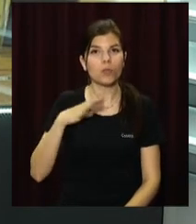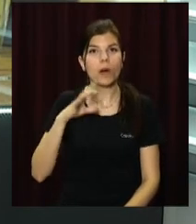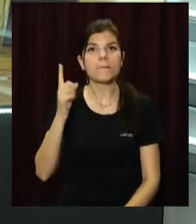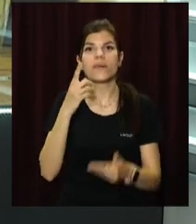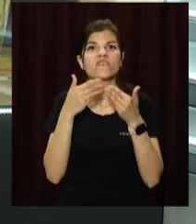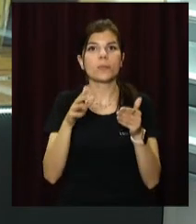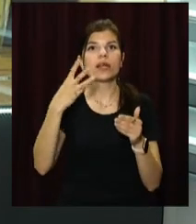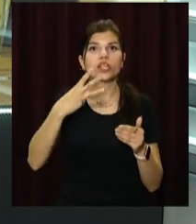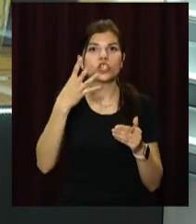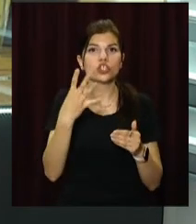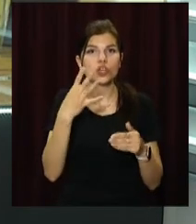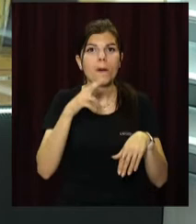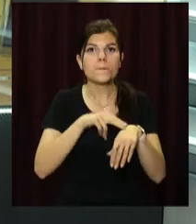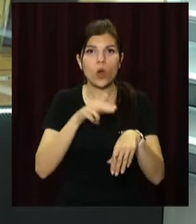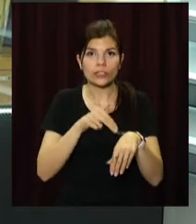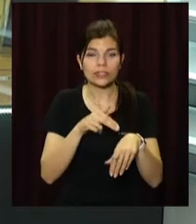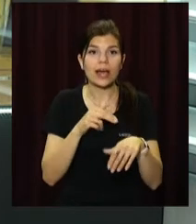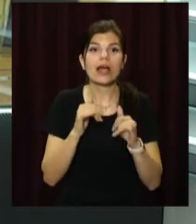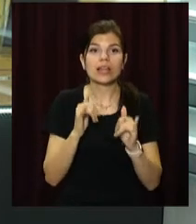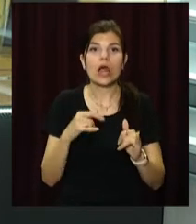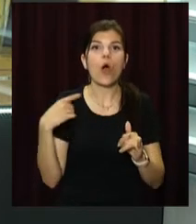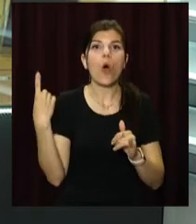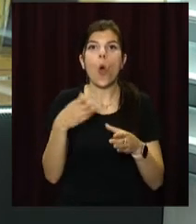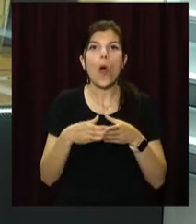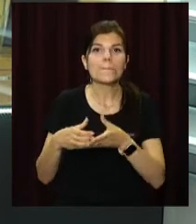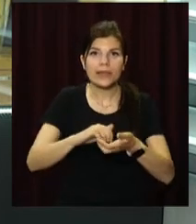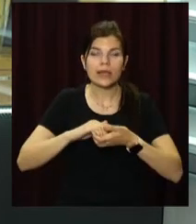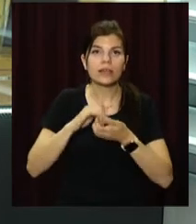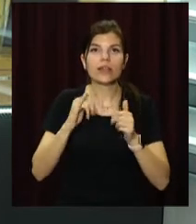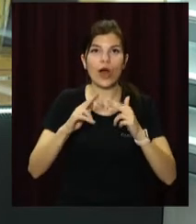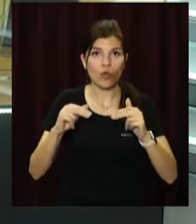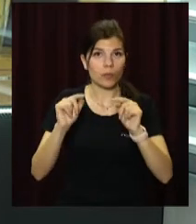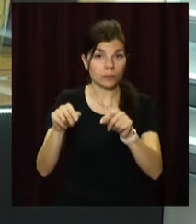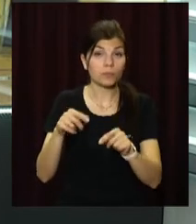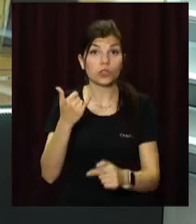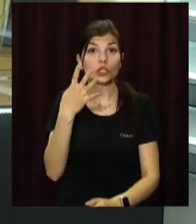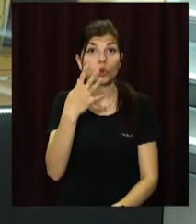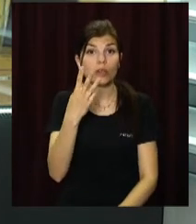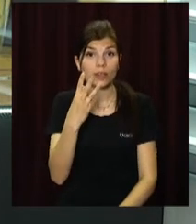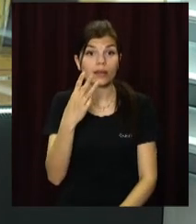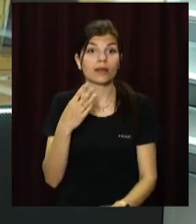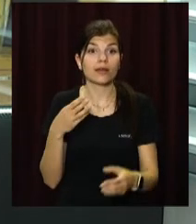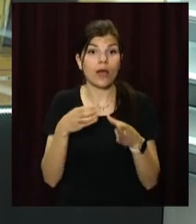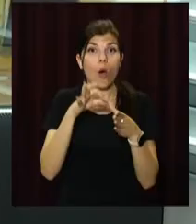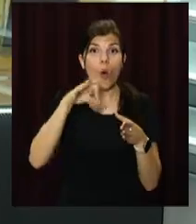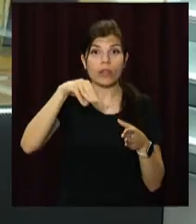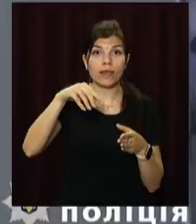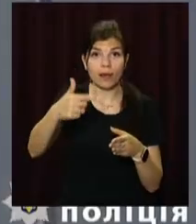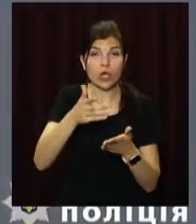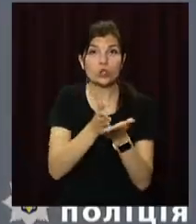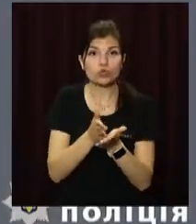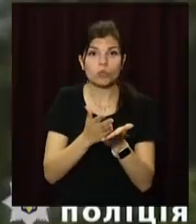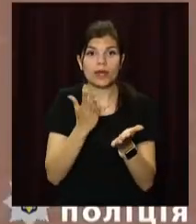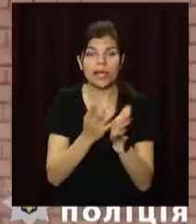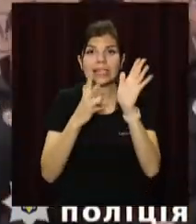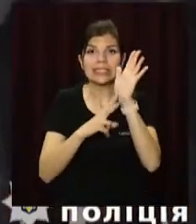випуск 34 поліцейських для об'єднаних громад Дніпропетровщини. Зараз 43 ОТГ регіону несуть службу